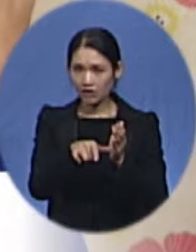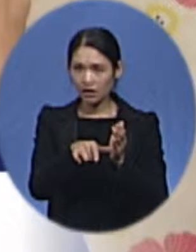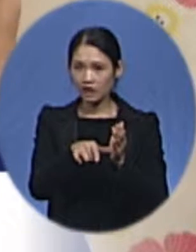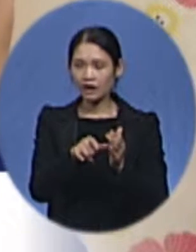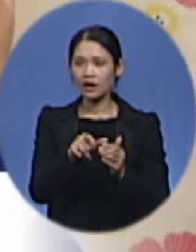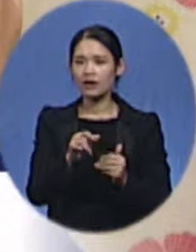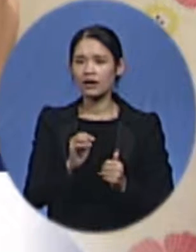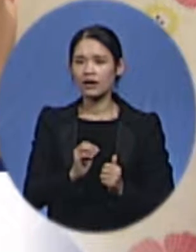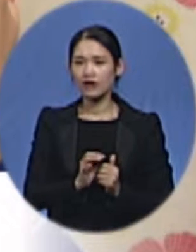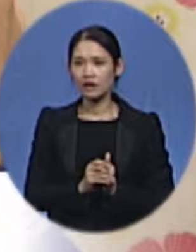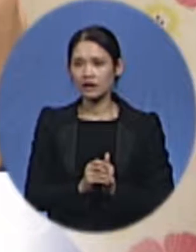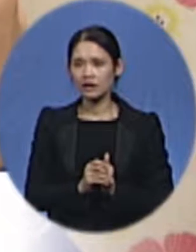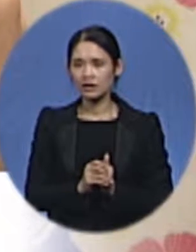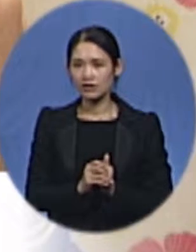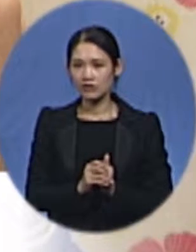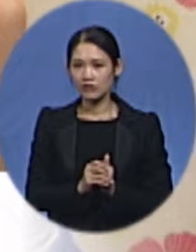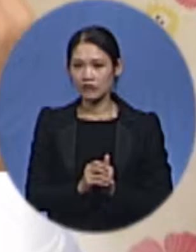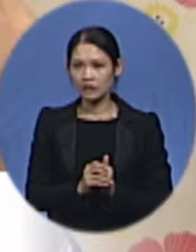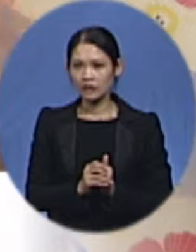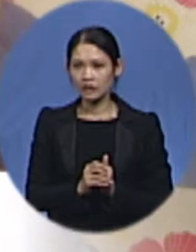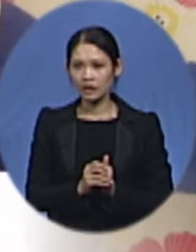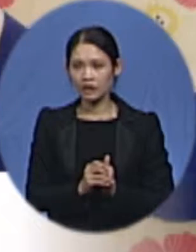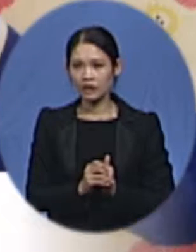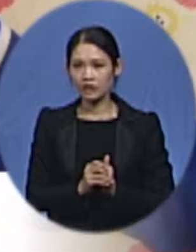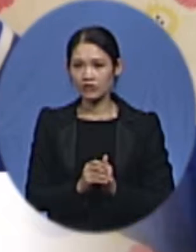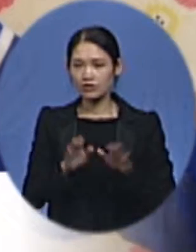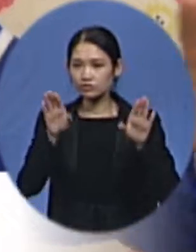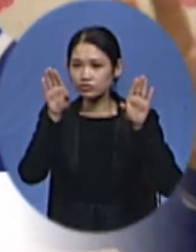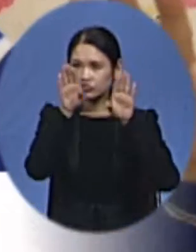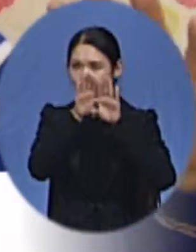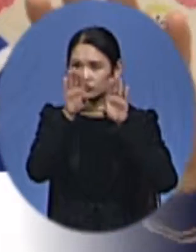갔다 할 때